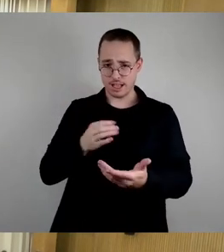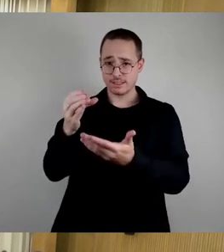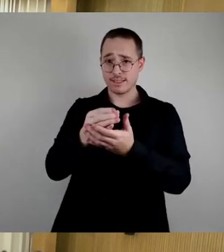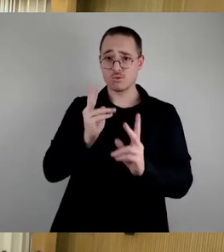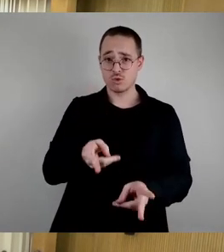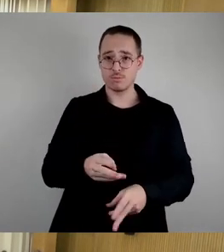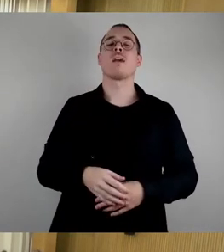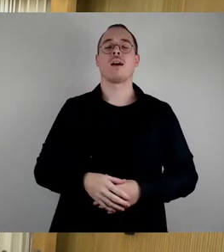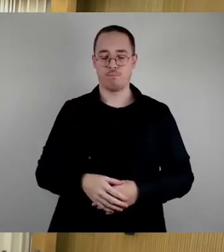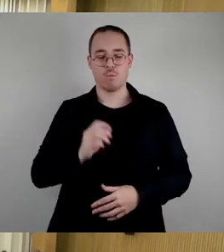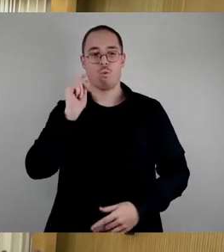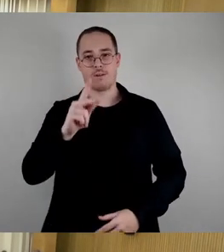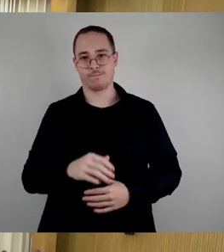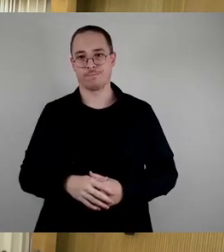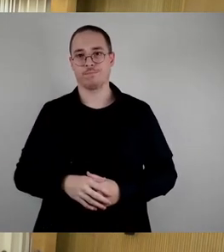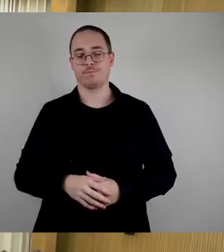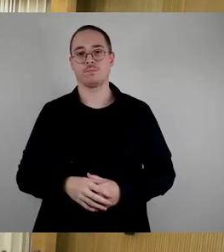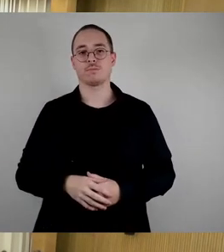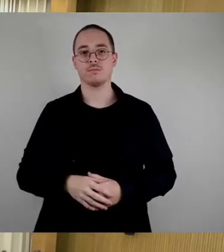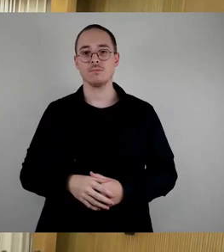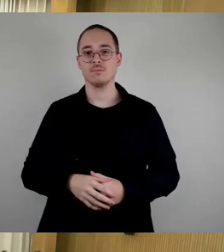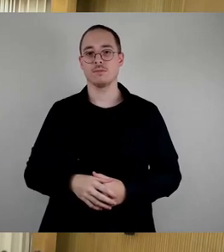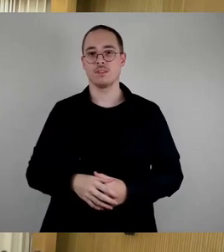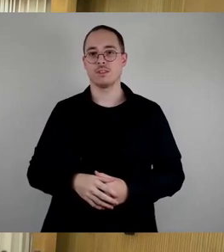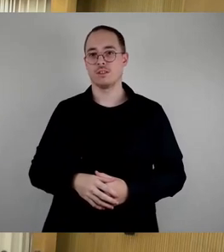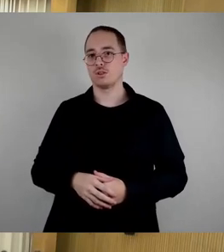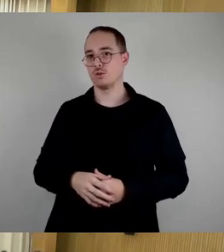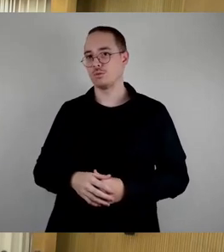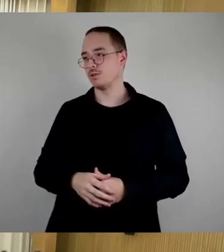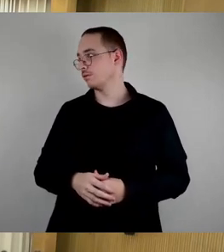Gut. So, weitere Wortmeldungen.